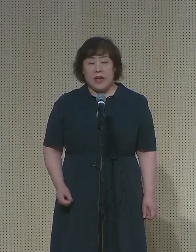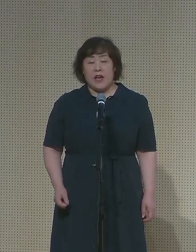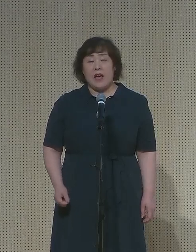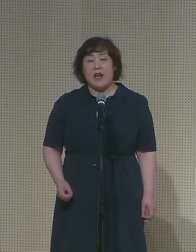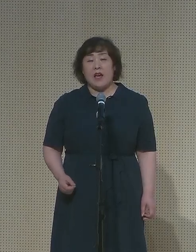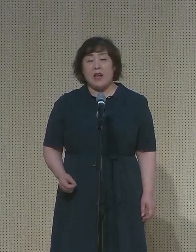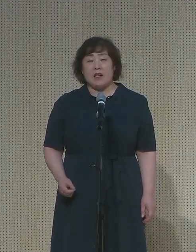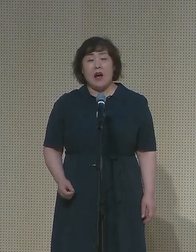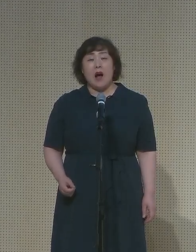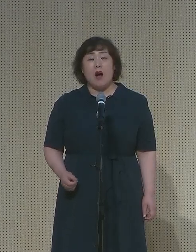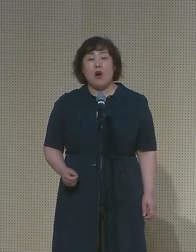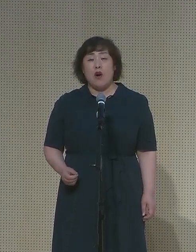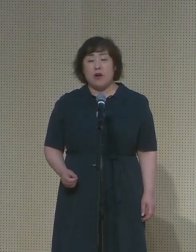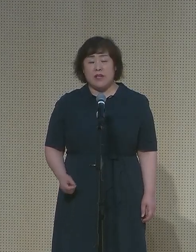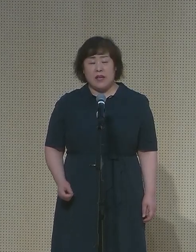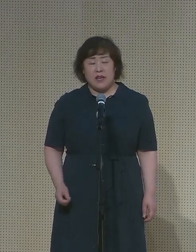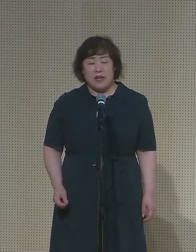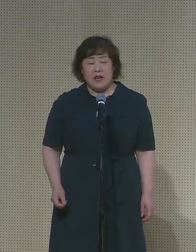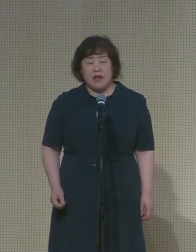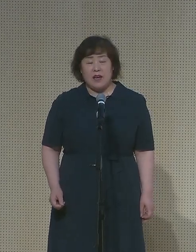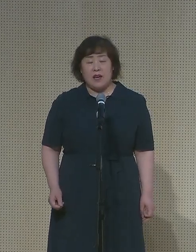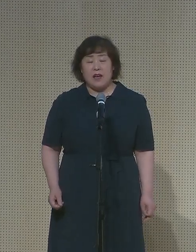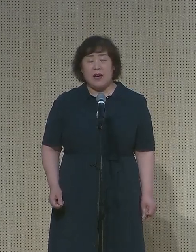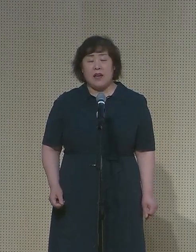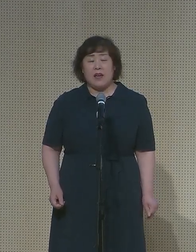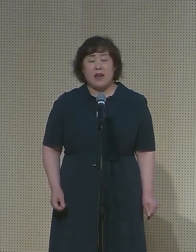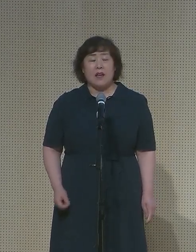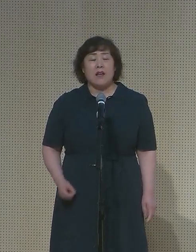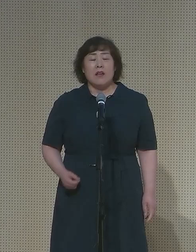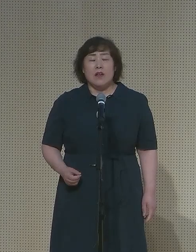가까이 가오니